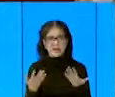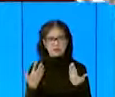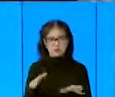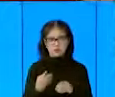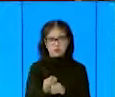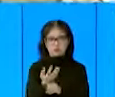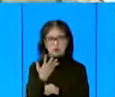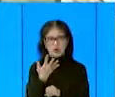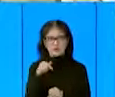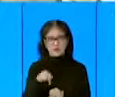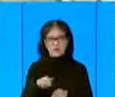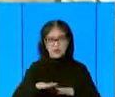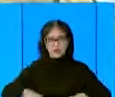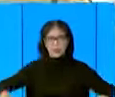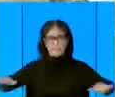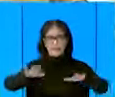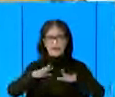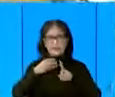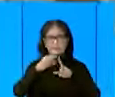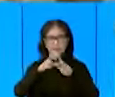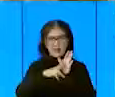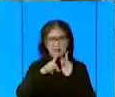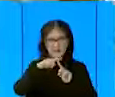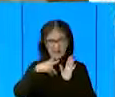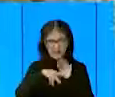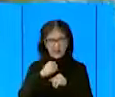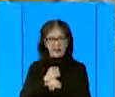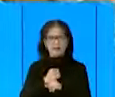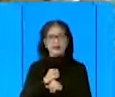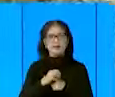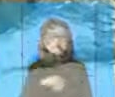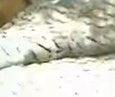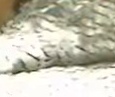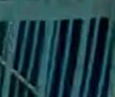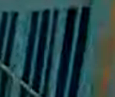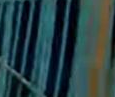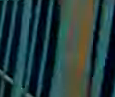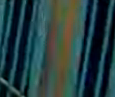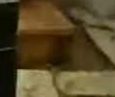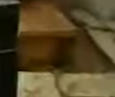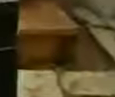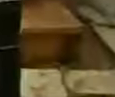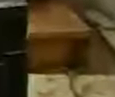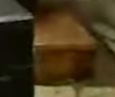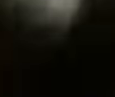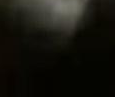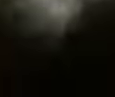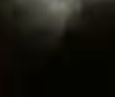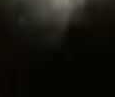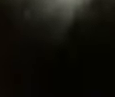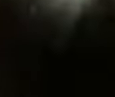hewan lokal, di pameran ini ada juga hewan dari berbagai negara yang langka dan unik. Seperti sugar glider,